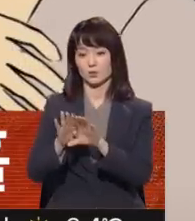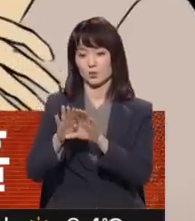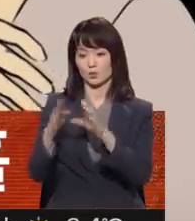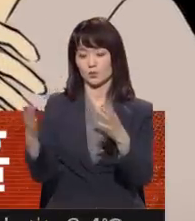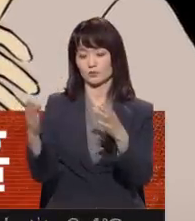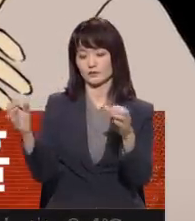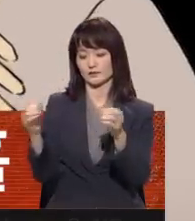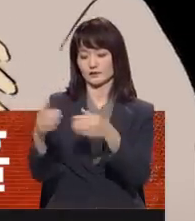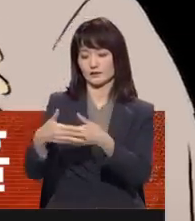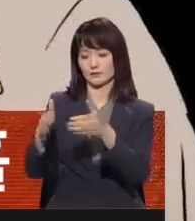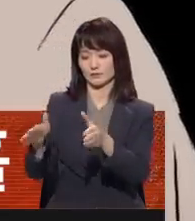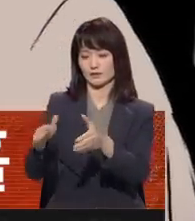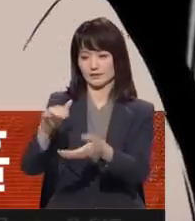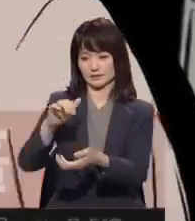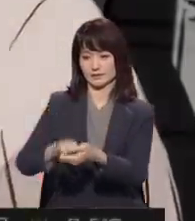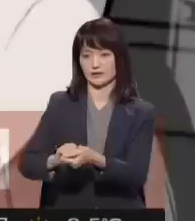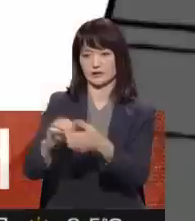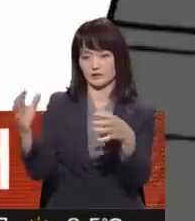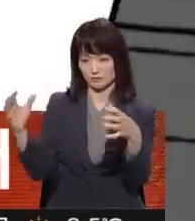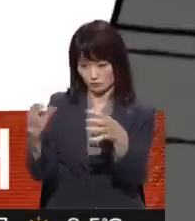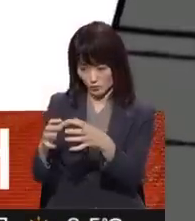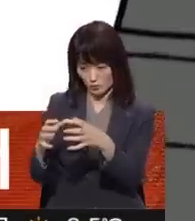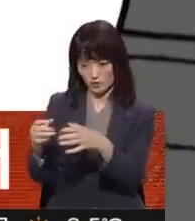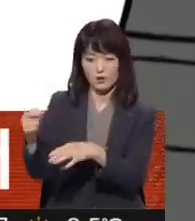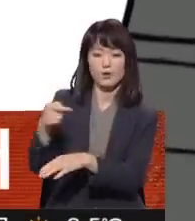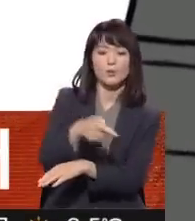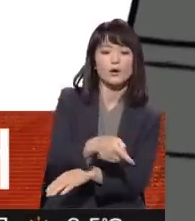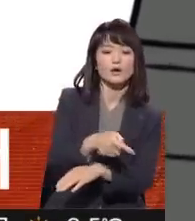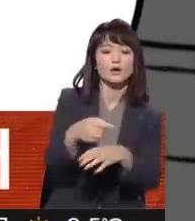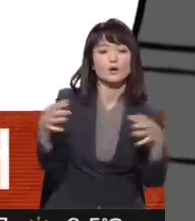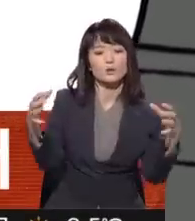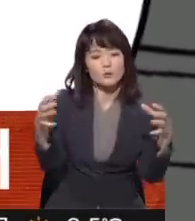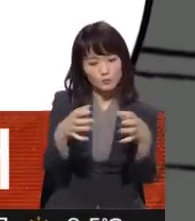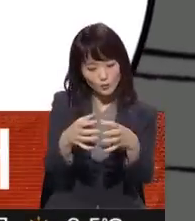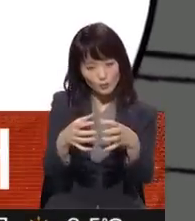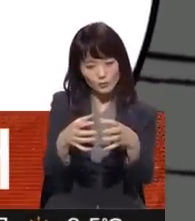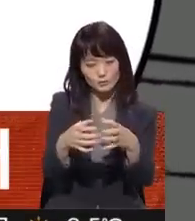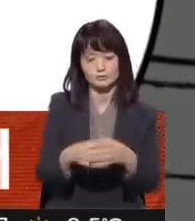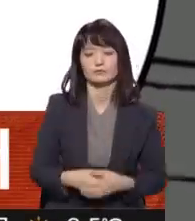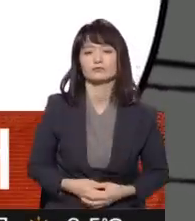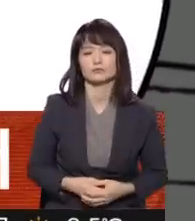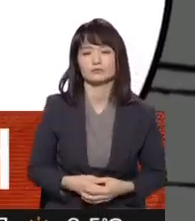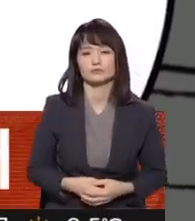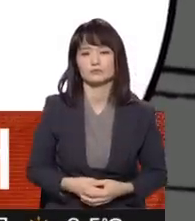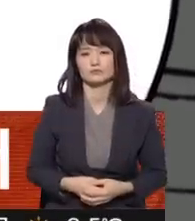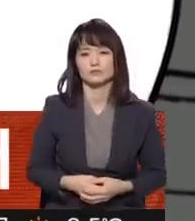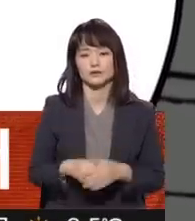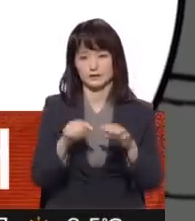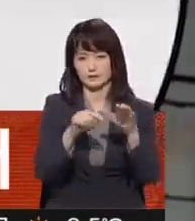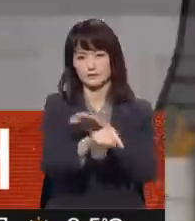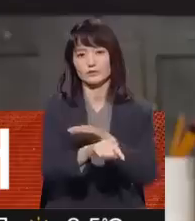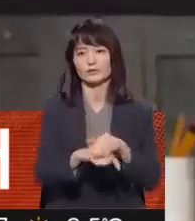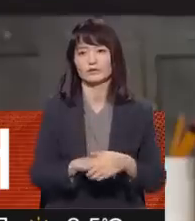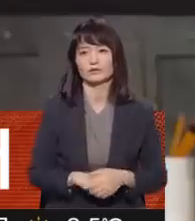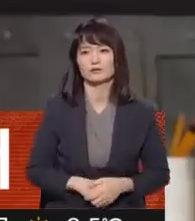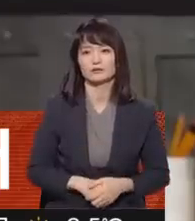있었나 봐요 모임이라 하면은 그 오프라인 모임에도 나가 가지고 같이 함께 나간 적도 있다는 거예요 그런데